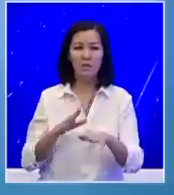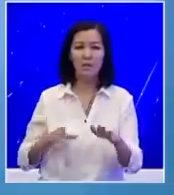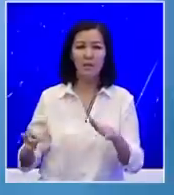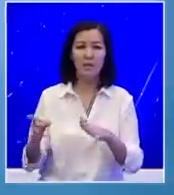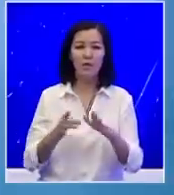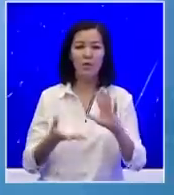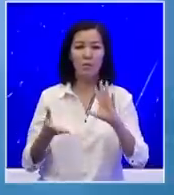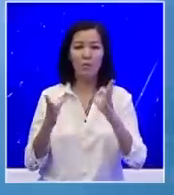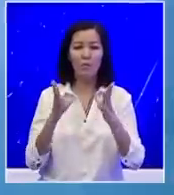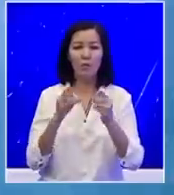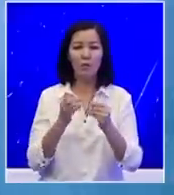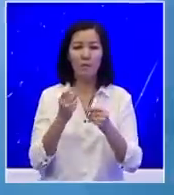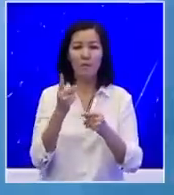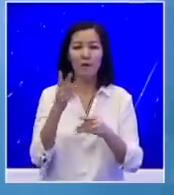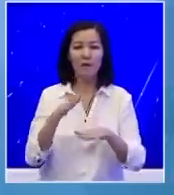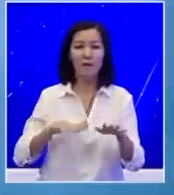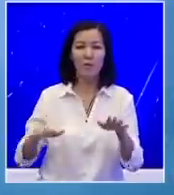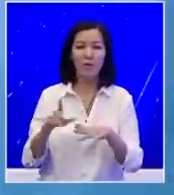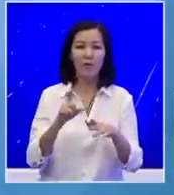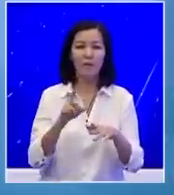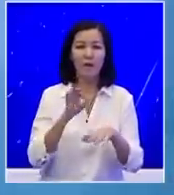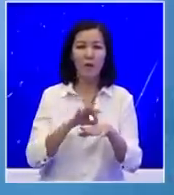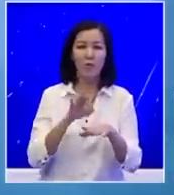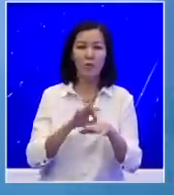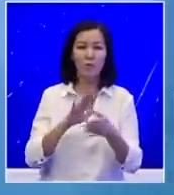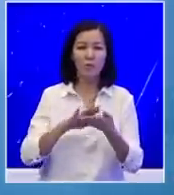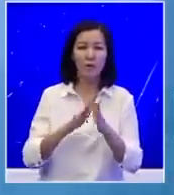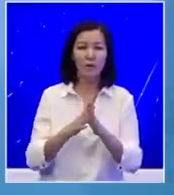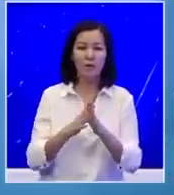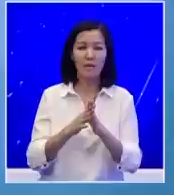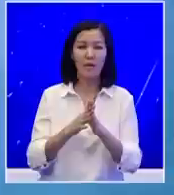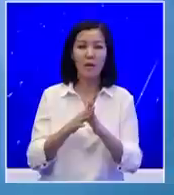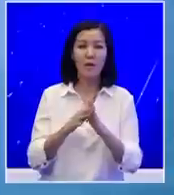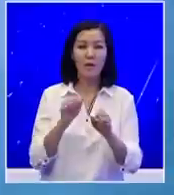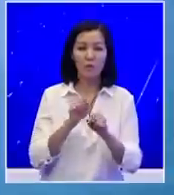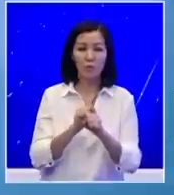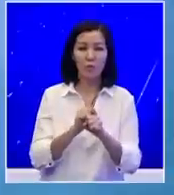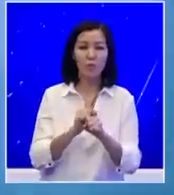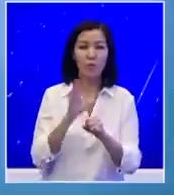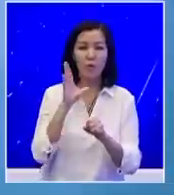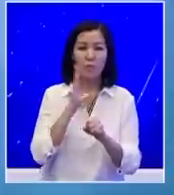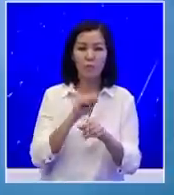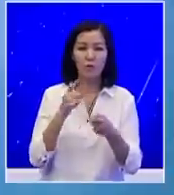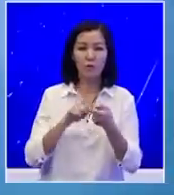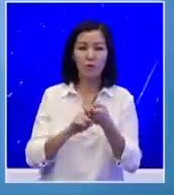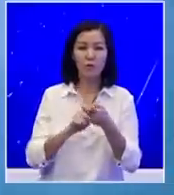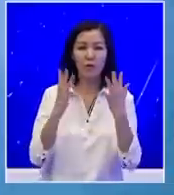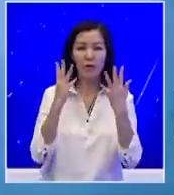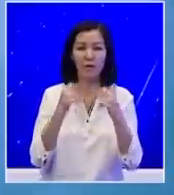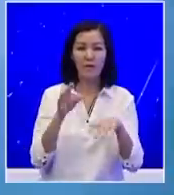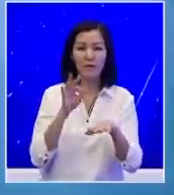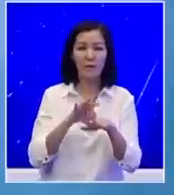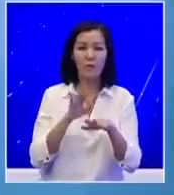Жалпы елде және бірқатар өңірде эпидемиологиялық жағдайды ұстап тұруға болады. Жұқтырғандар санының өсуі мен ауруды